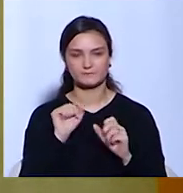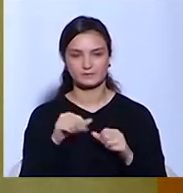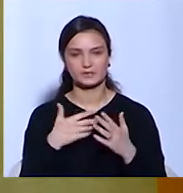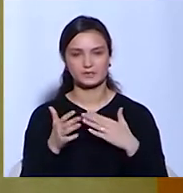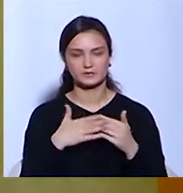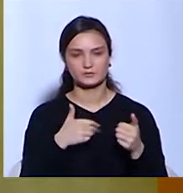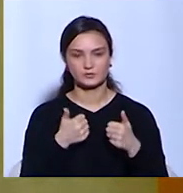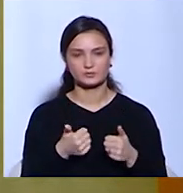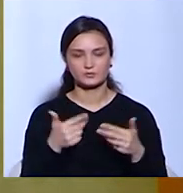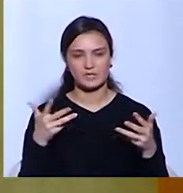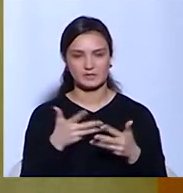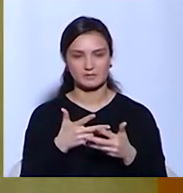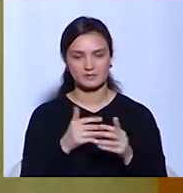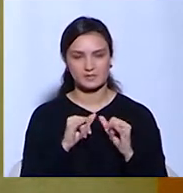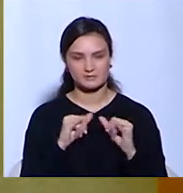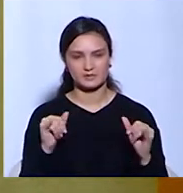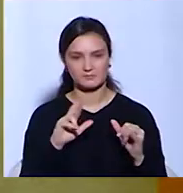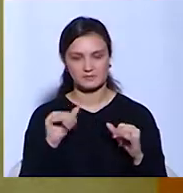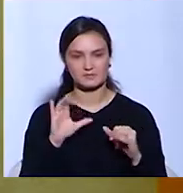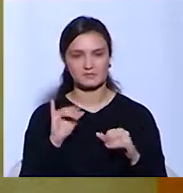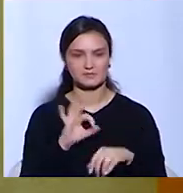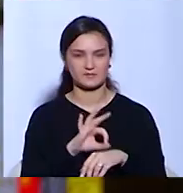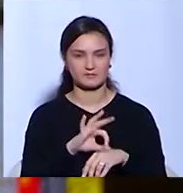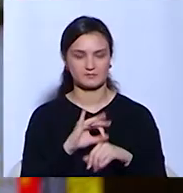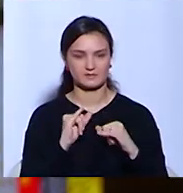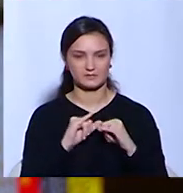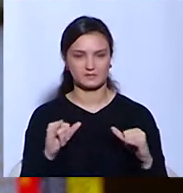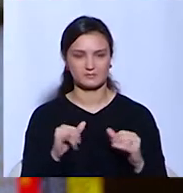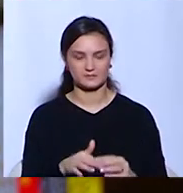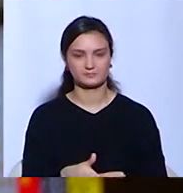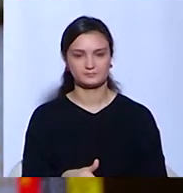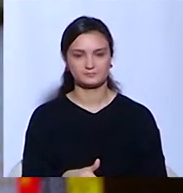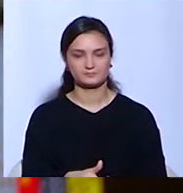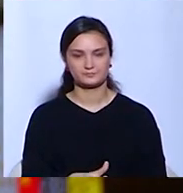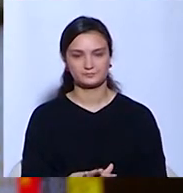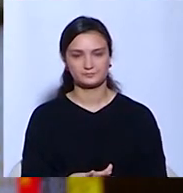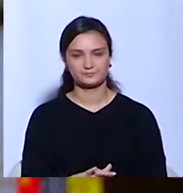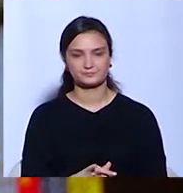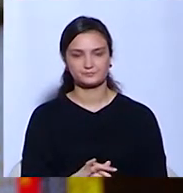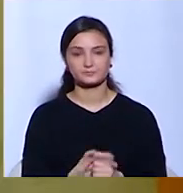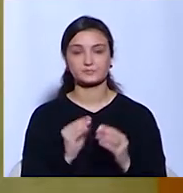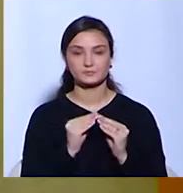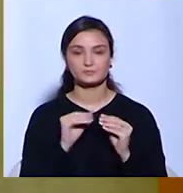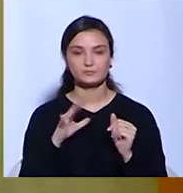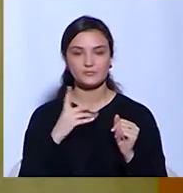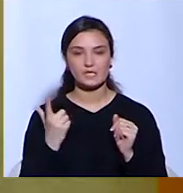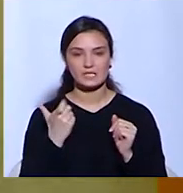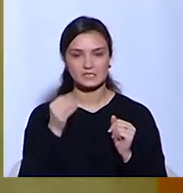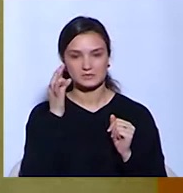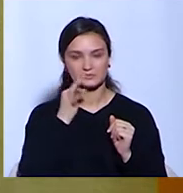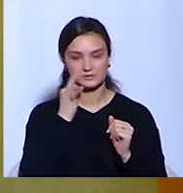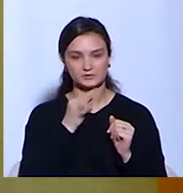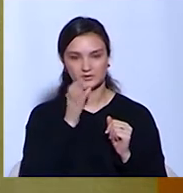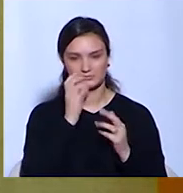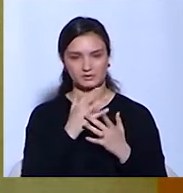ხელი შეუწყოს ანთების განვითარებას და სიმსივნური დაავადების განვითარებას. იგივე სამსახური შეიძლება გაგვიწიოს გაზიანი ტკბილის